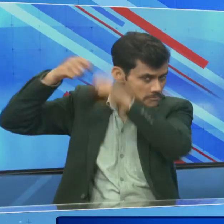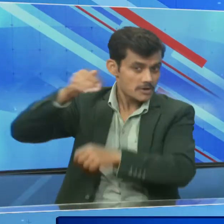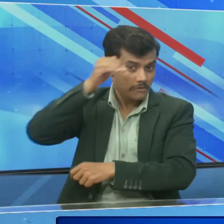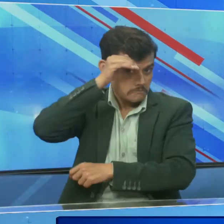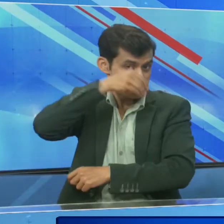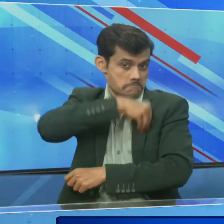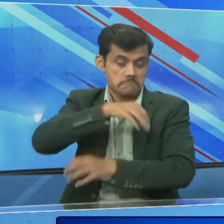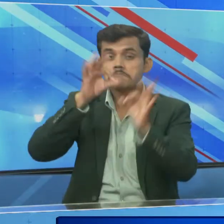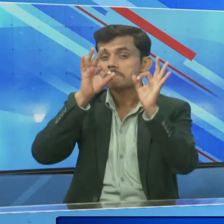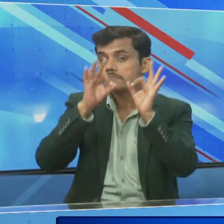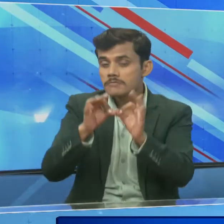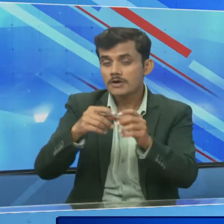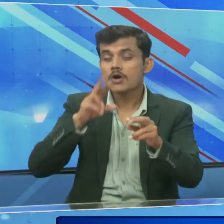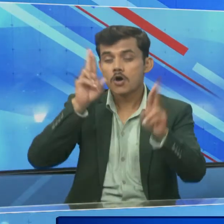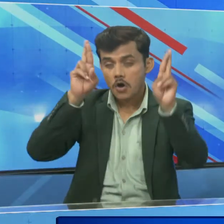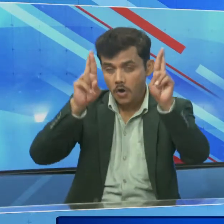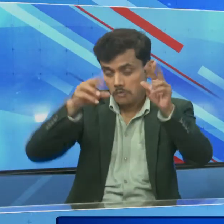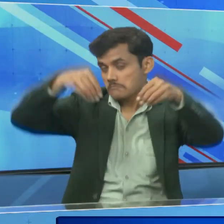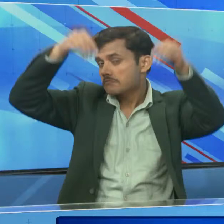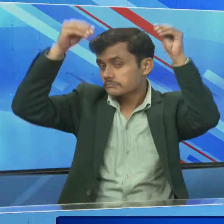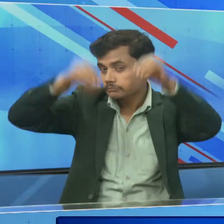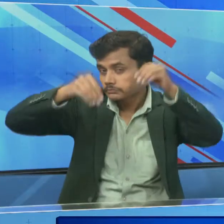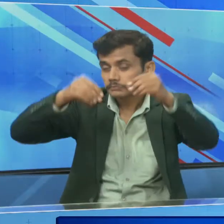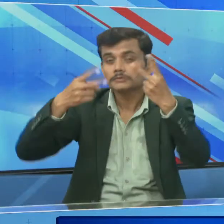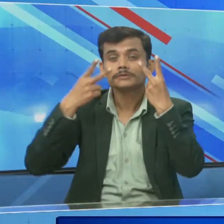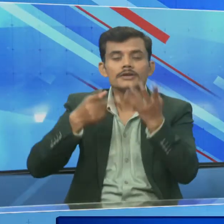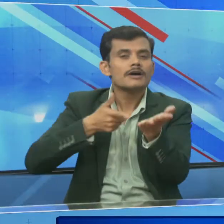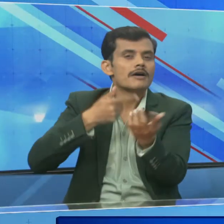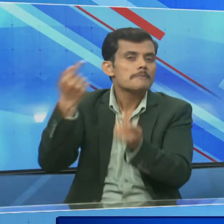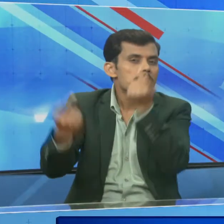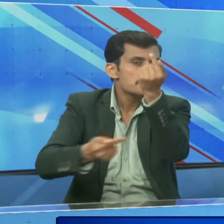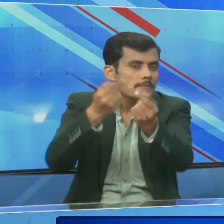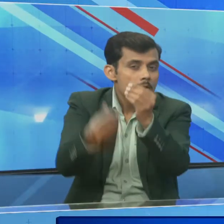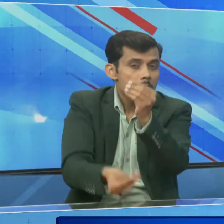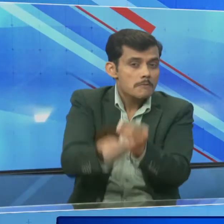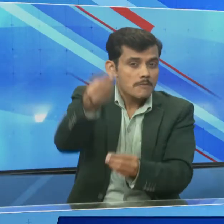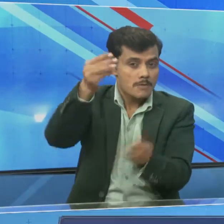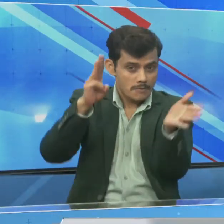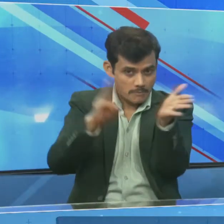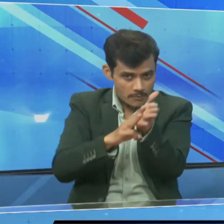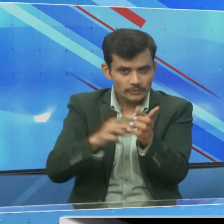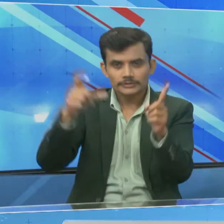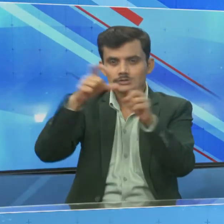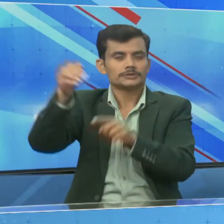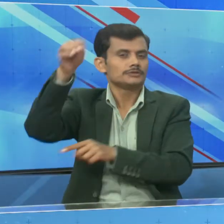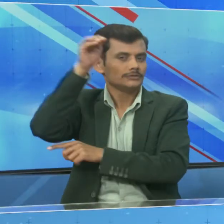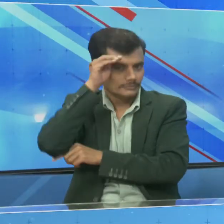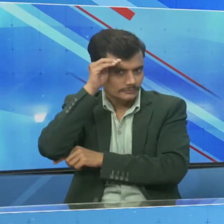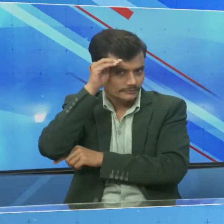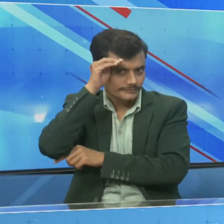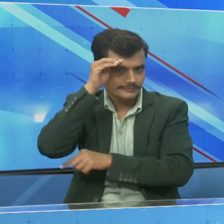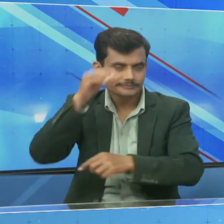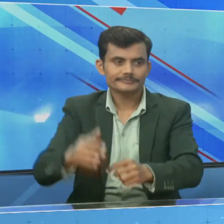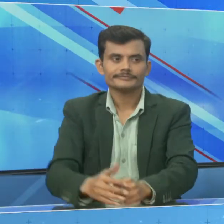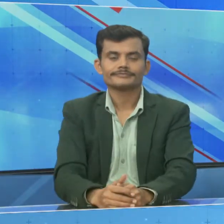बारिश अनुमान के हिसाब से अच्छी देखने को मिलेगी और अच्छी फसल भी देखने को मिलेगी। मुकेश शुक्ला, डीडी न्यूज़ दिल्ली।